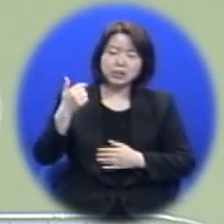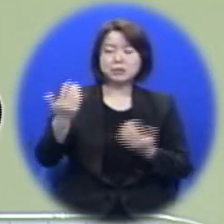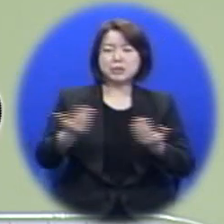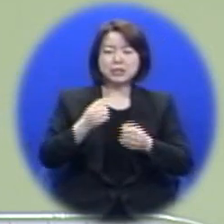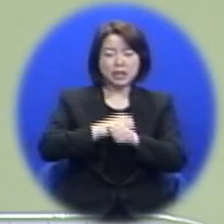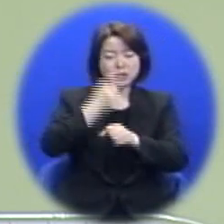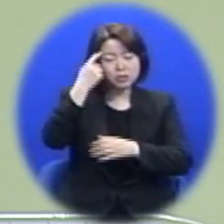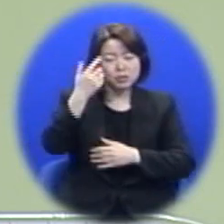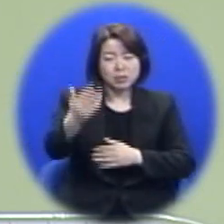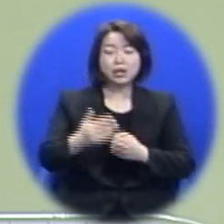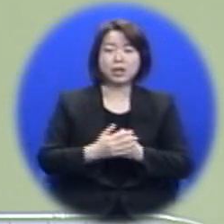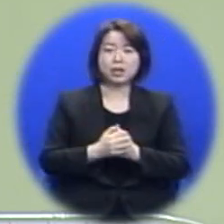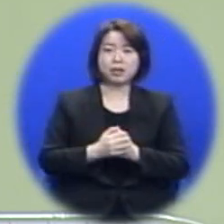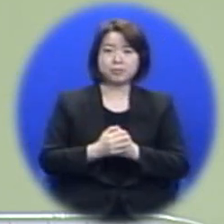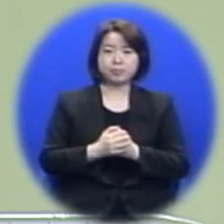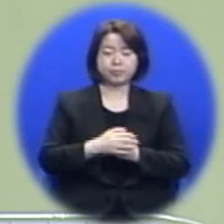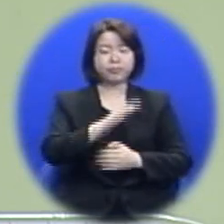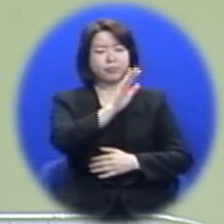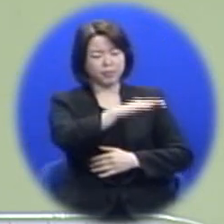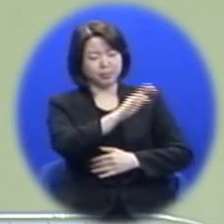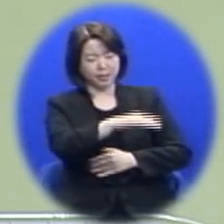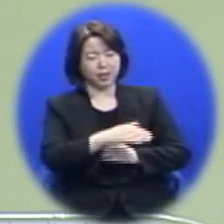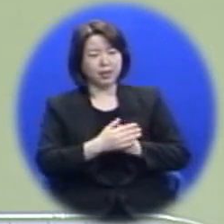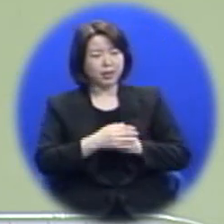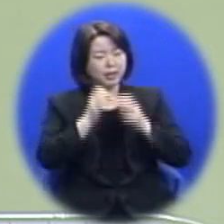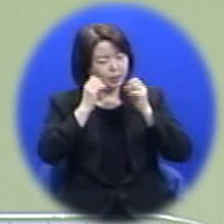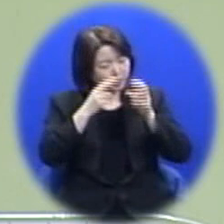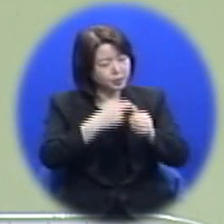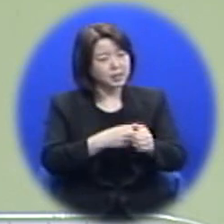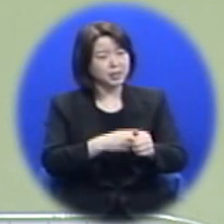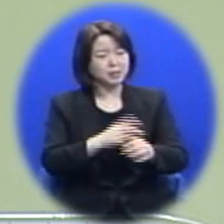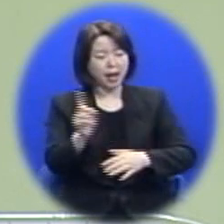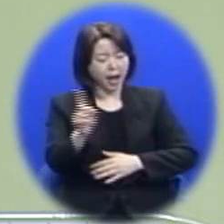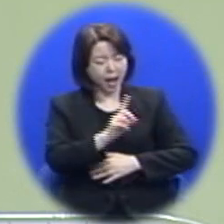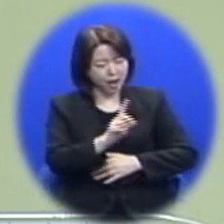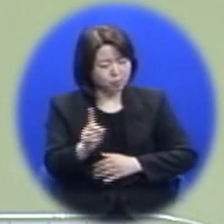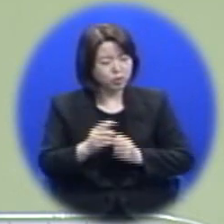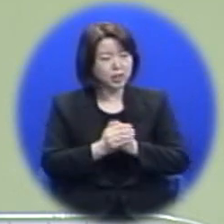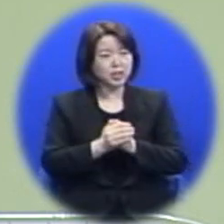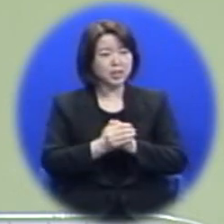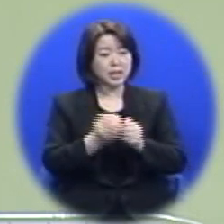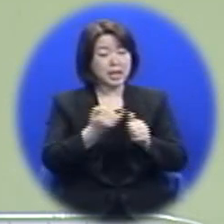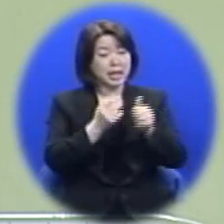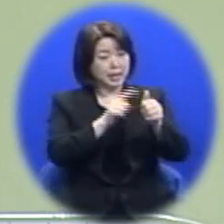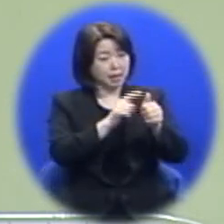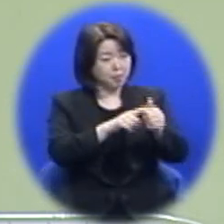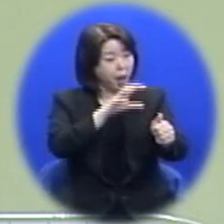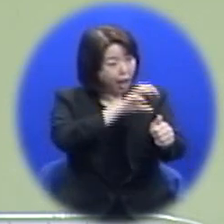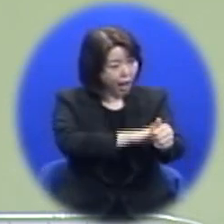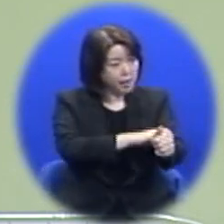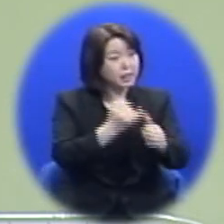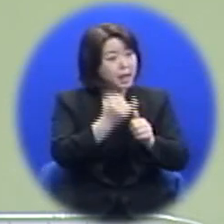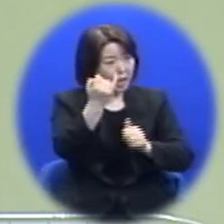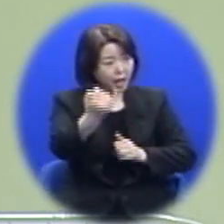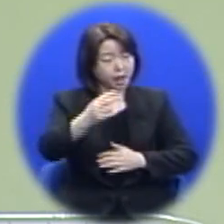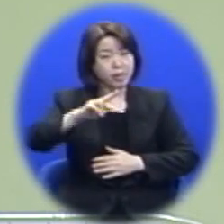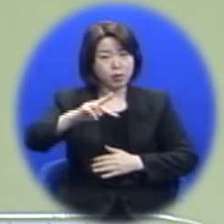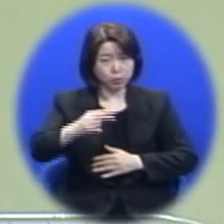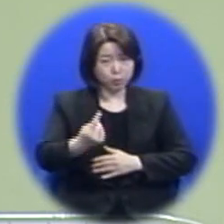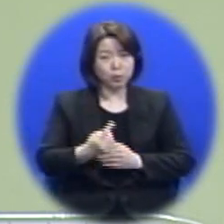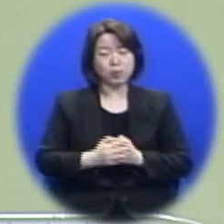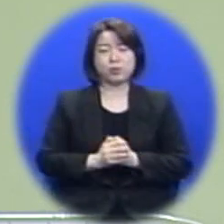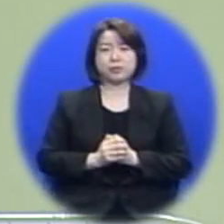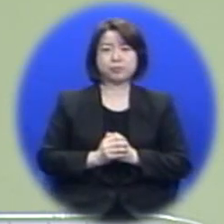목사님께서 그 선교사 님께 선교사님 아무리 남편의 팔뚝을 문은 그런 아내라 할지라도